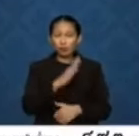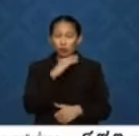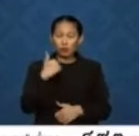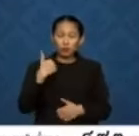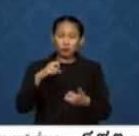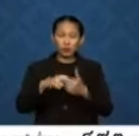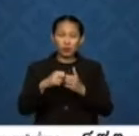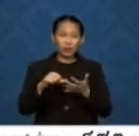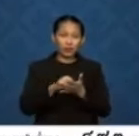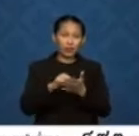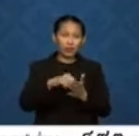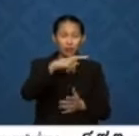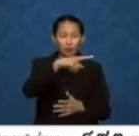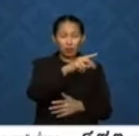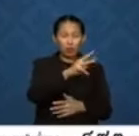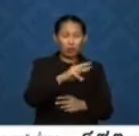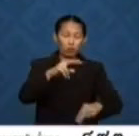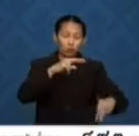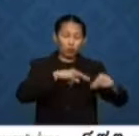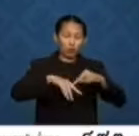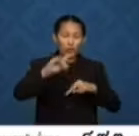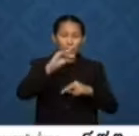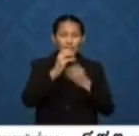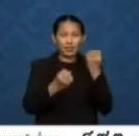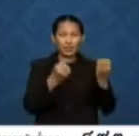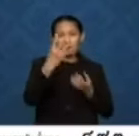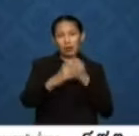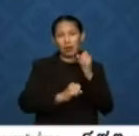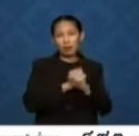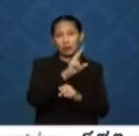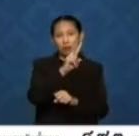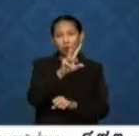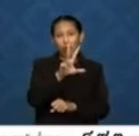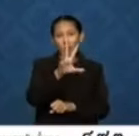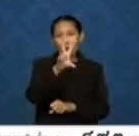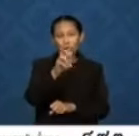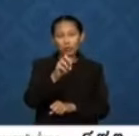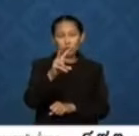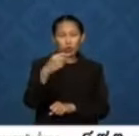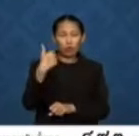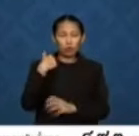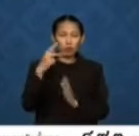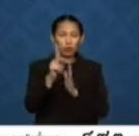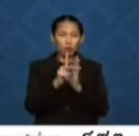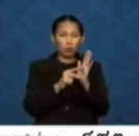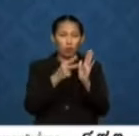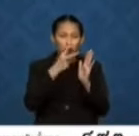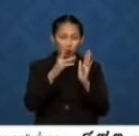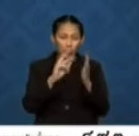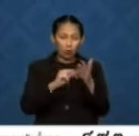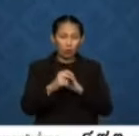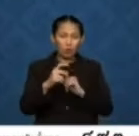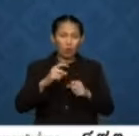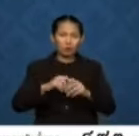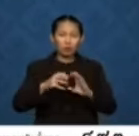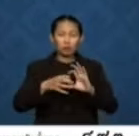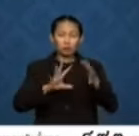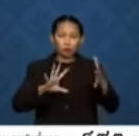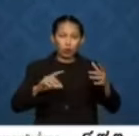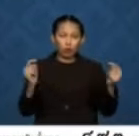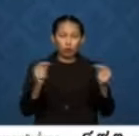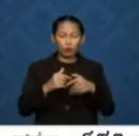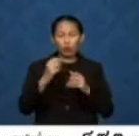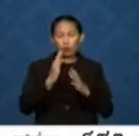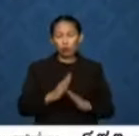แก้ไขพรบสงวนและคุ้มครองสัตว์ป่าในปี2562ค่ะที่ถือว่าเป็นกฎหมายที่ปลดล็อกให้กับผู้ประกอบการกิจ